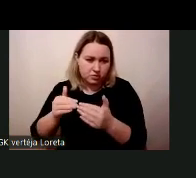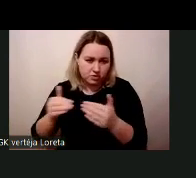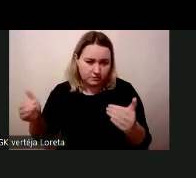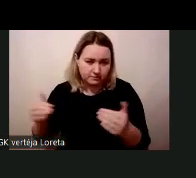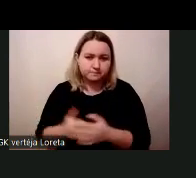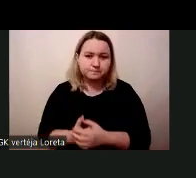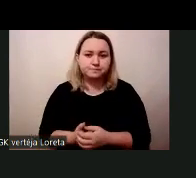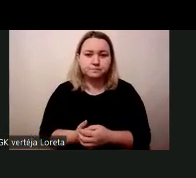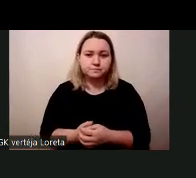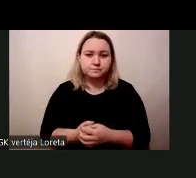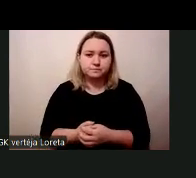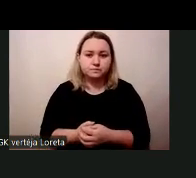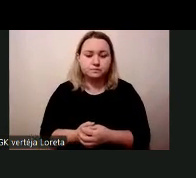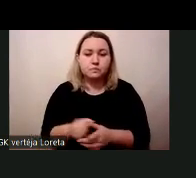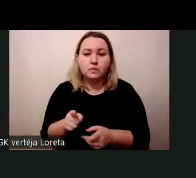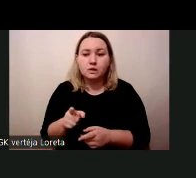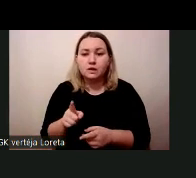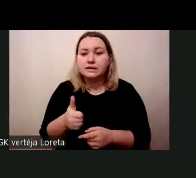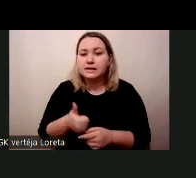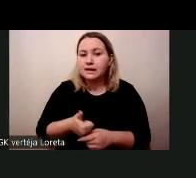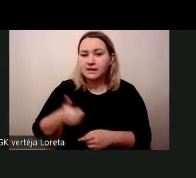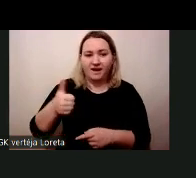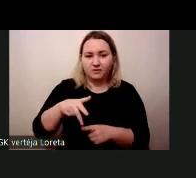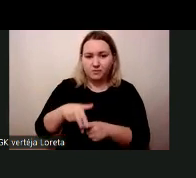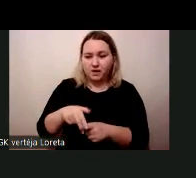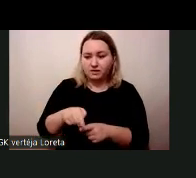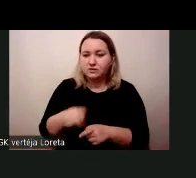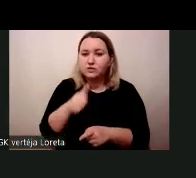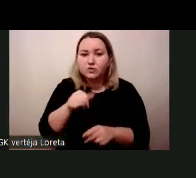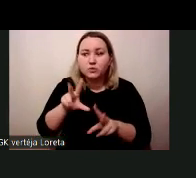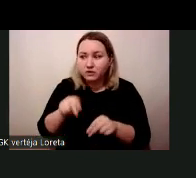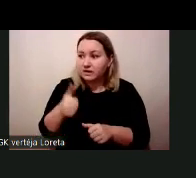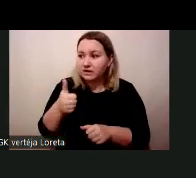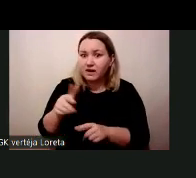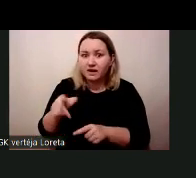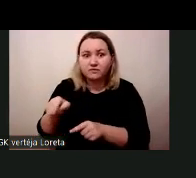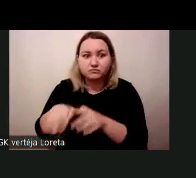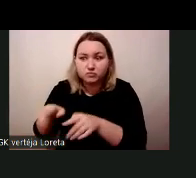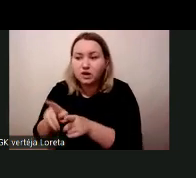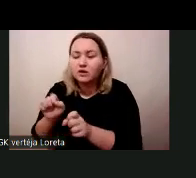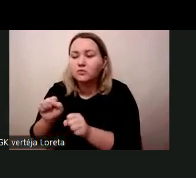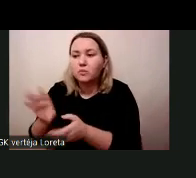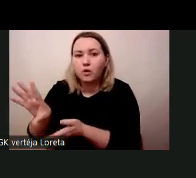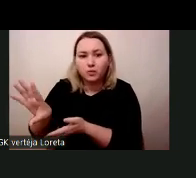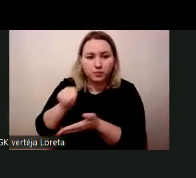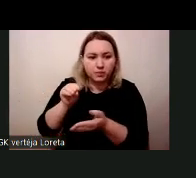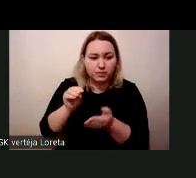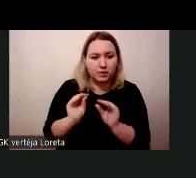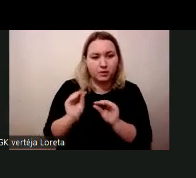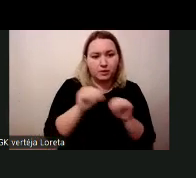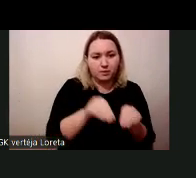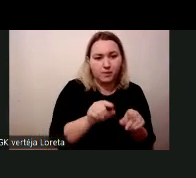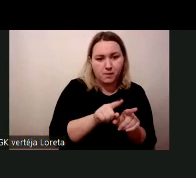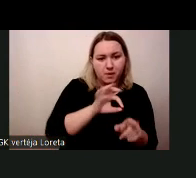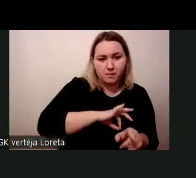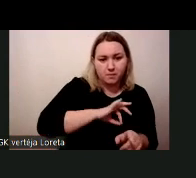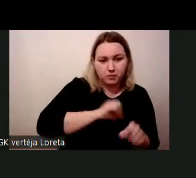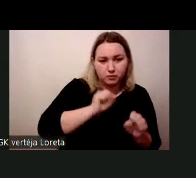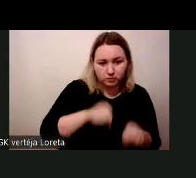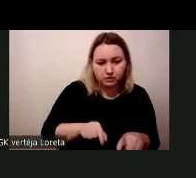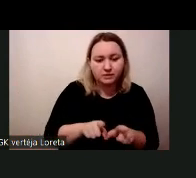ir į geriausias praktikas, kur kažkas vyksta tikrai gerai ir kuo galima pasinaudoti. Ir taip pat reikalinga